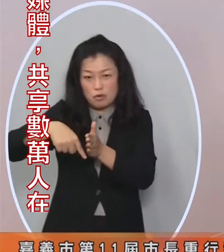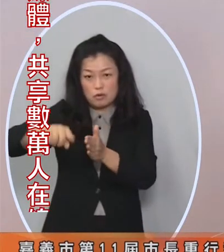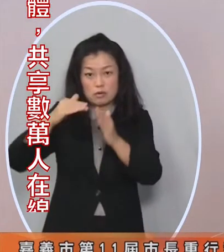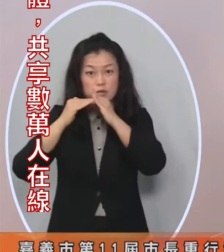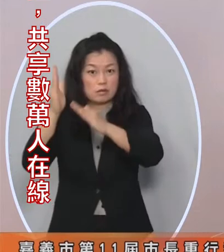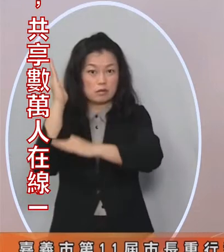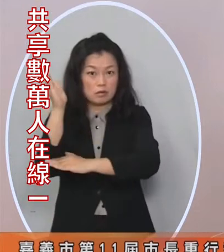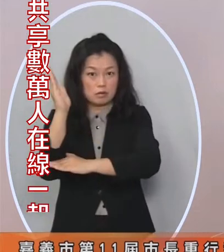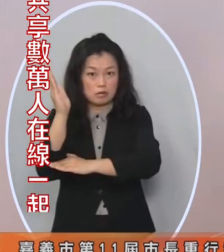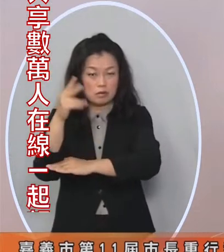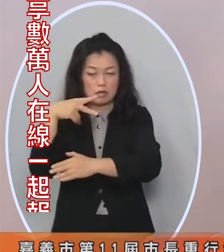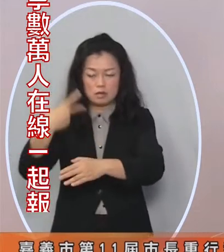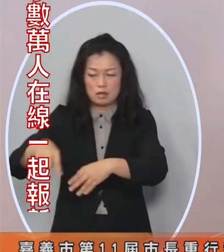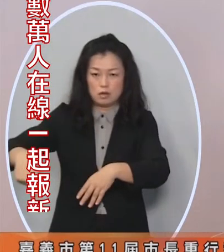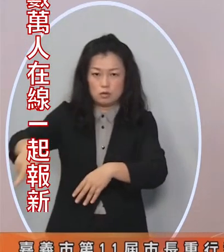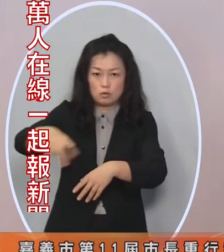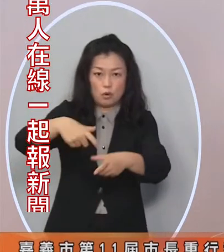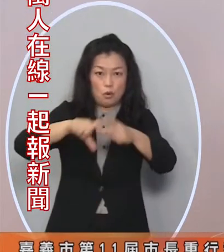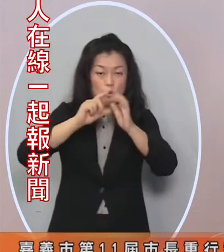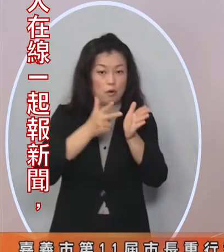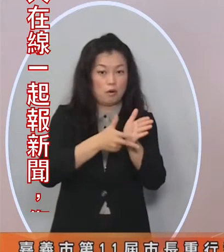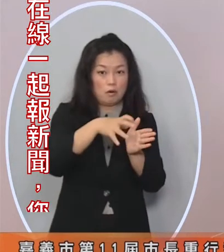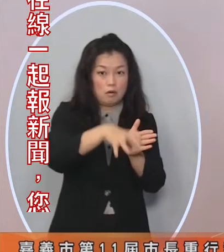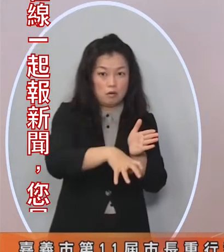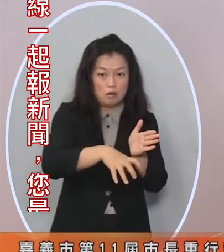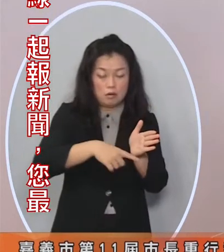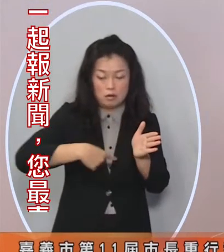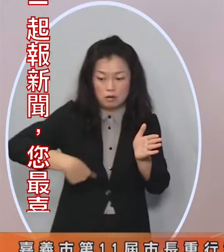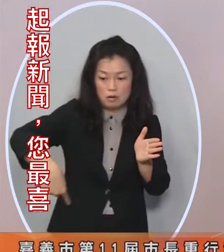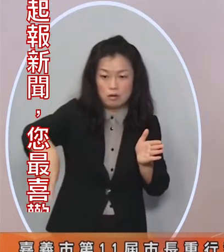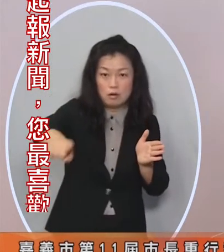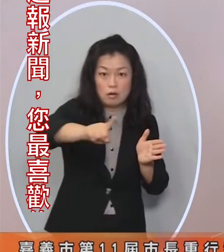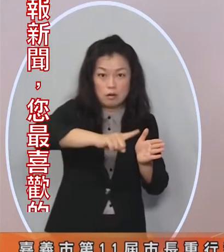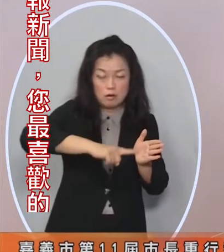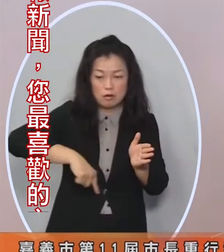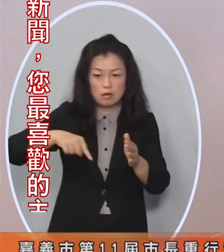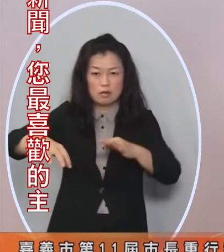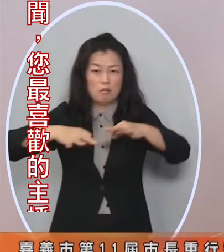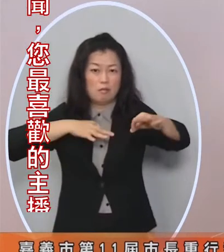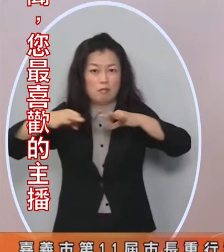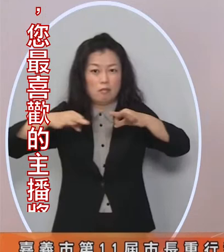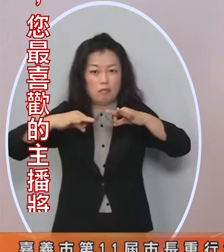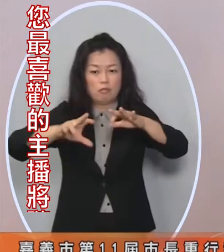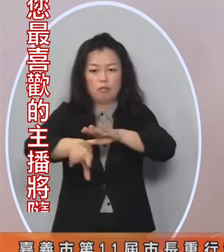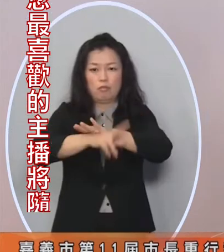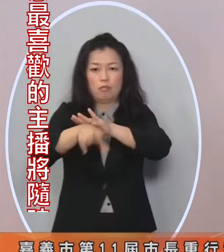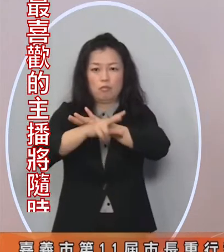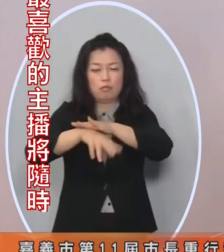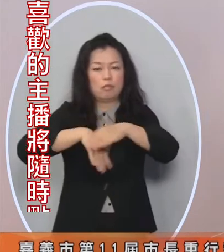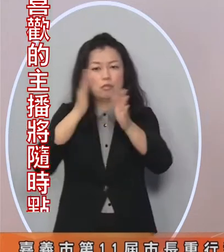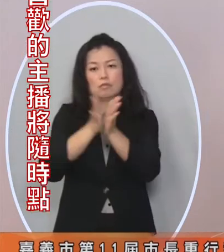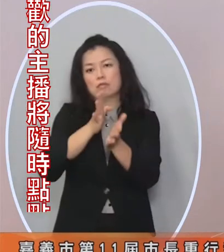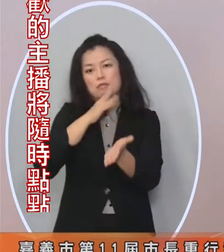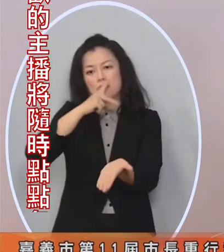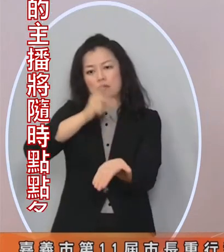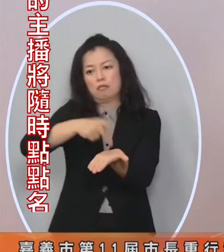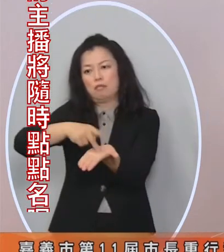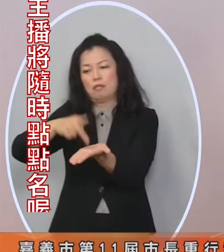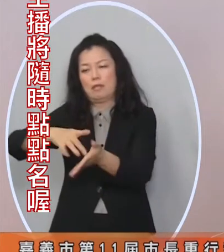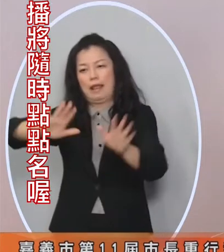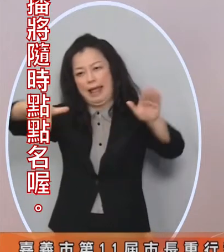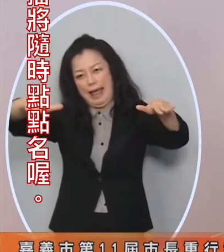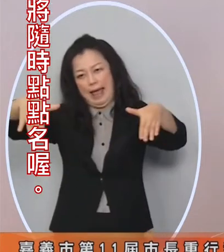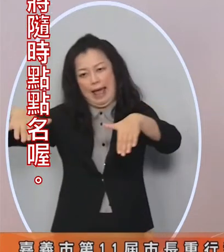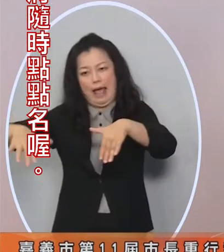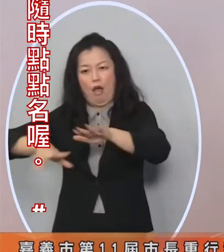从嘉义市政府走回火车站，沿途二三十家都在出租，我有把它拍成一个录影带，